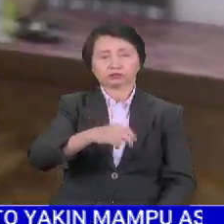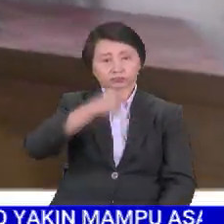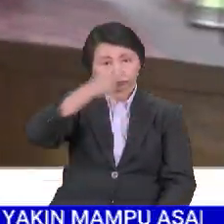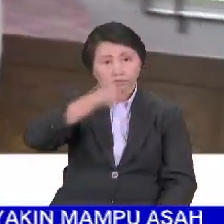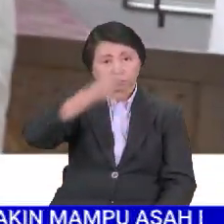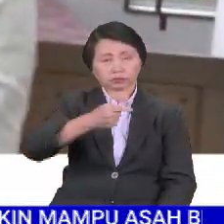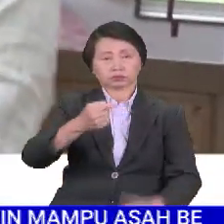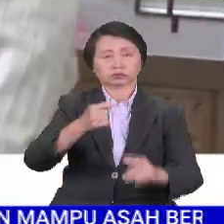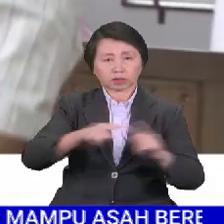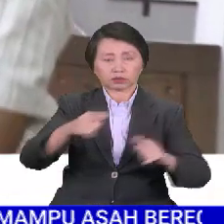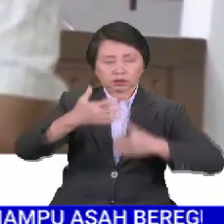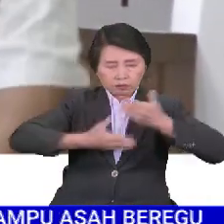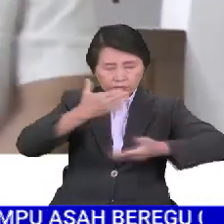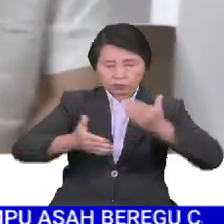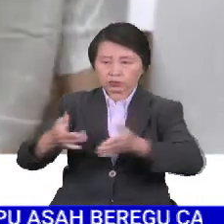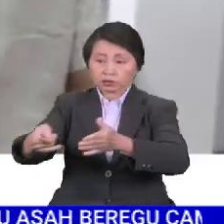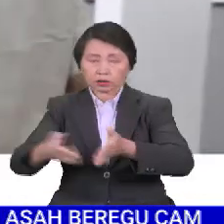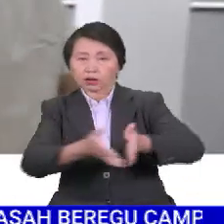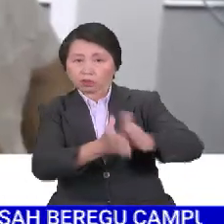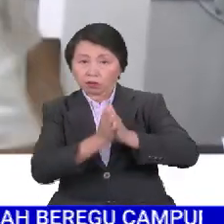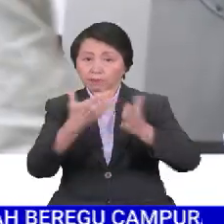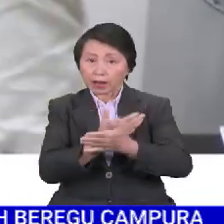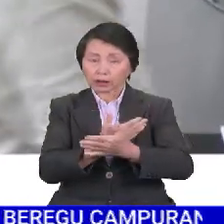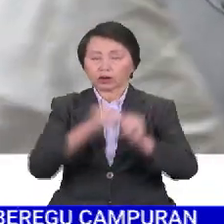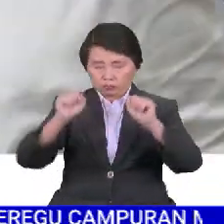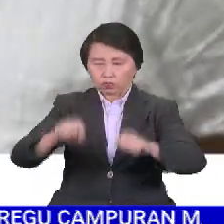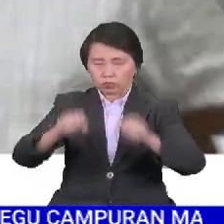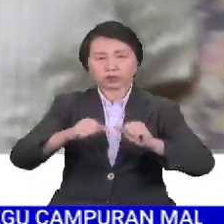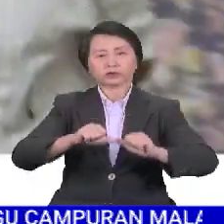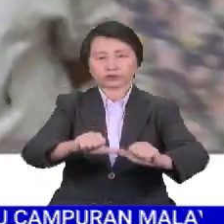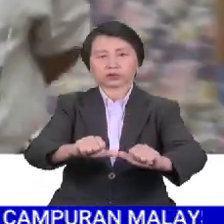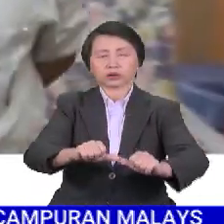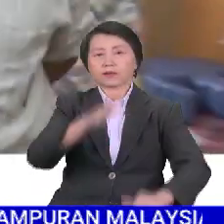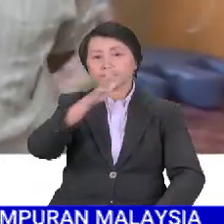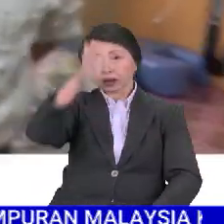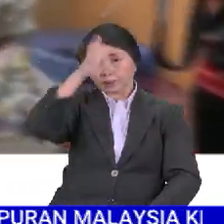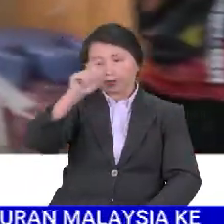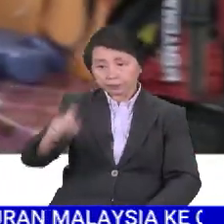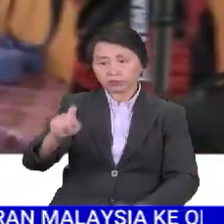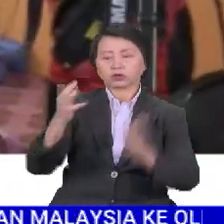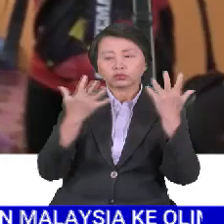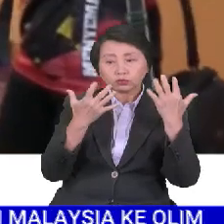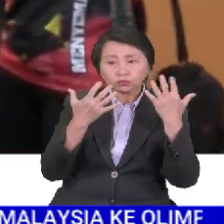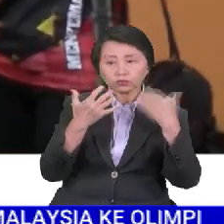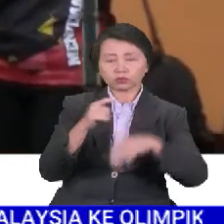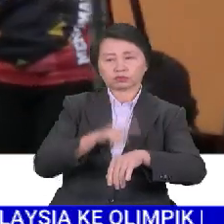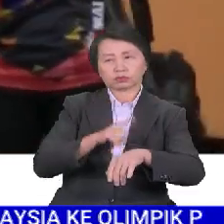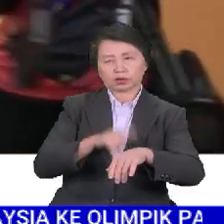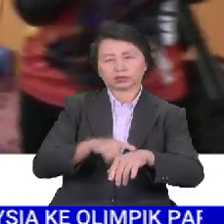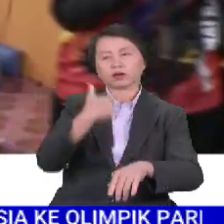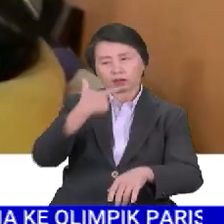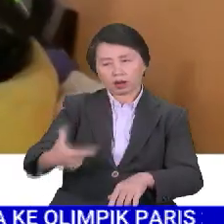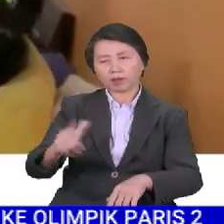berkata, bagaimanapun proses permohonan baharu masih diteruskan. Ibu bapa perlu menunggu untuk tempoh masa lebih